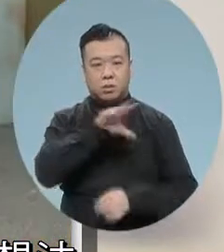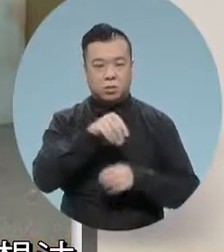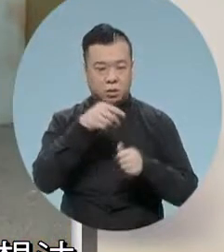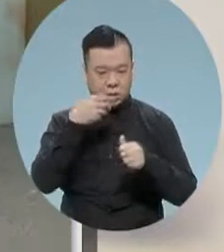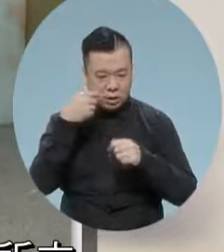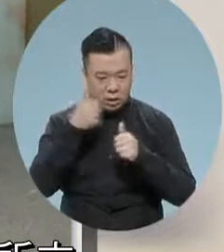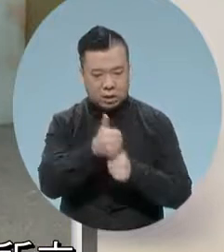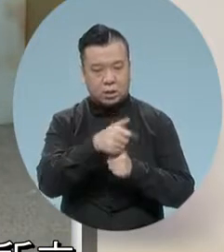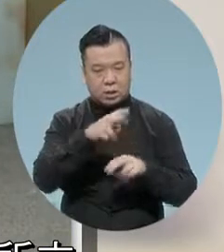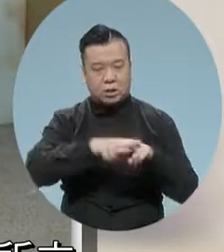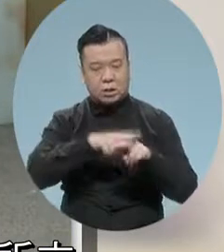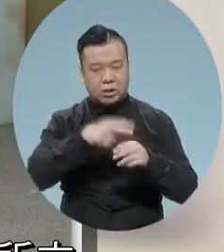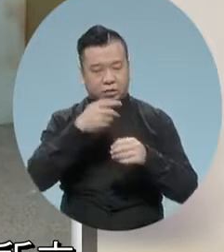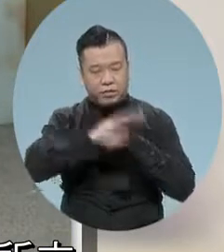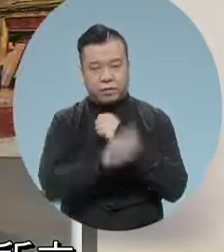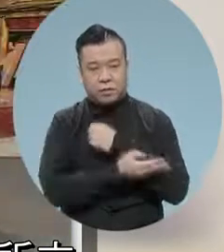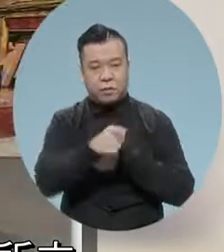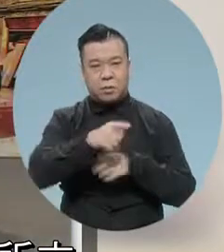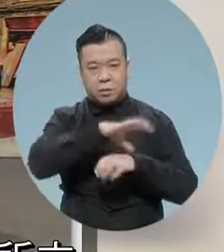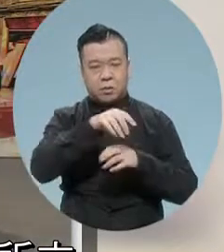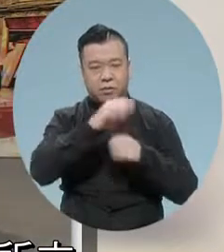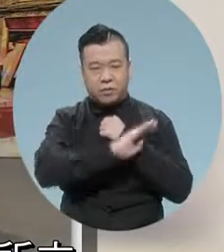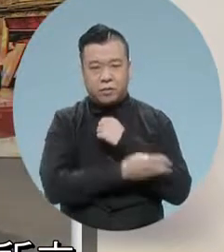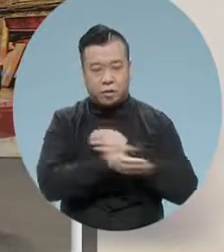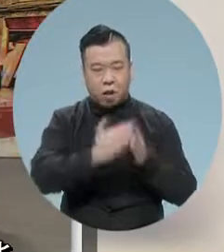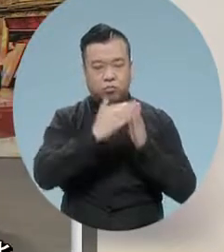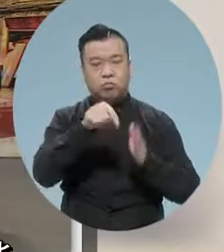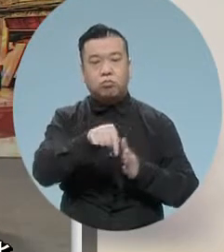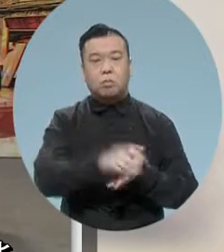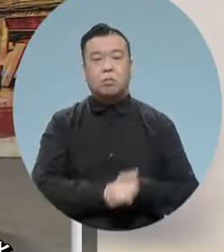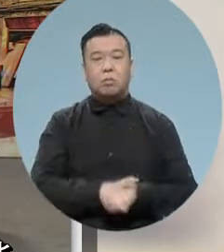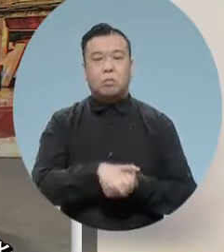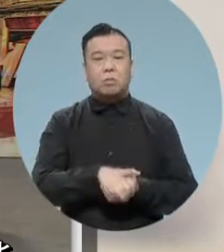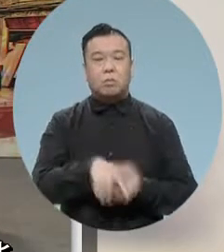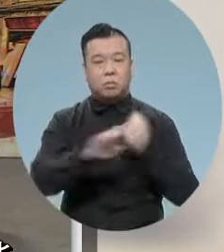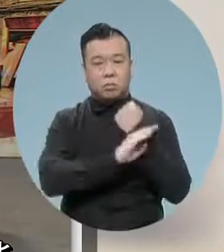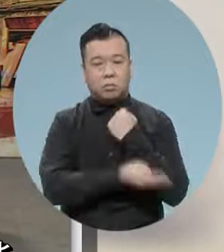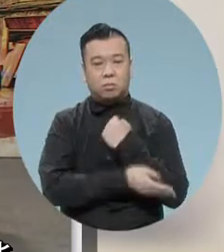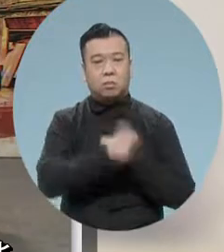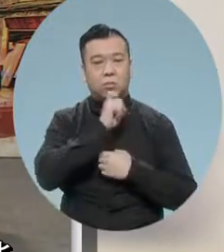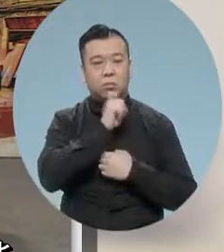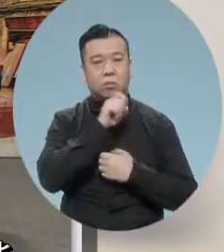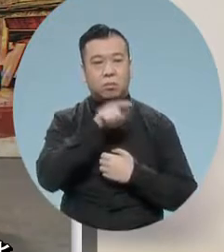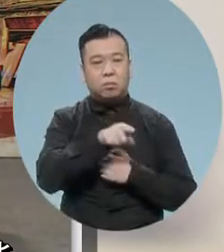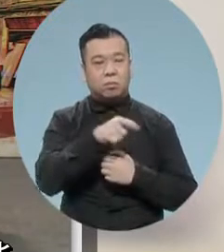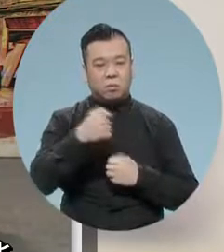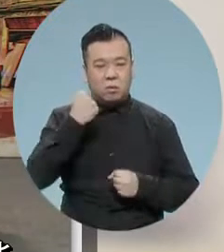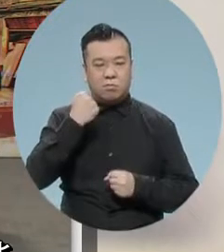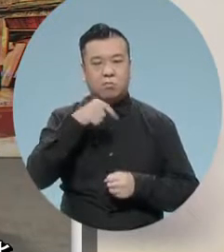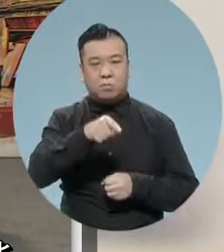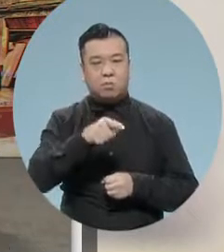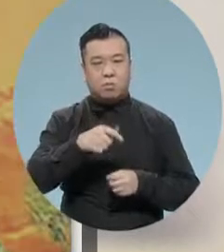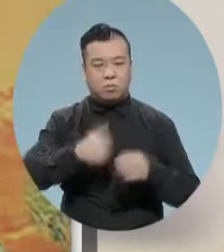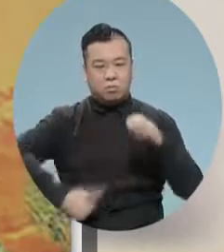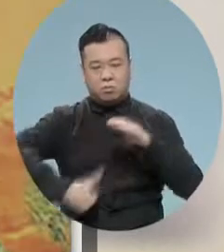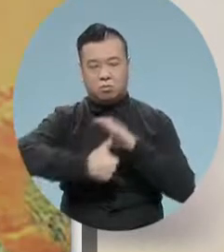治國的想法。法律就是由全國人大或者全國人大常委會所立的這些的法律，具有這個在效力上面的最高位